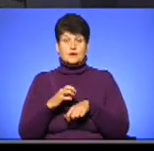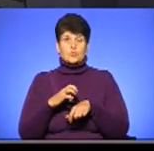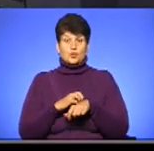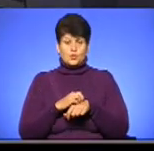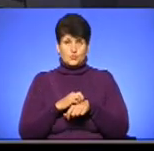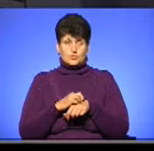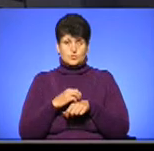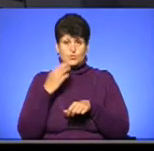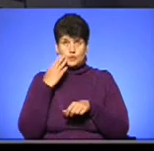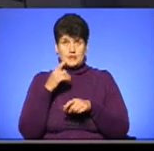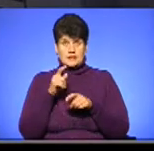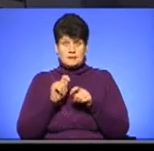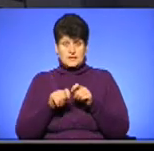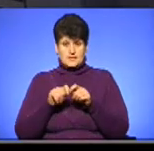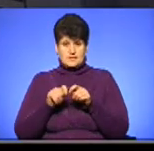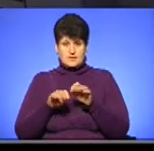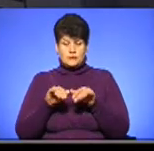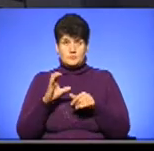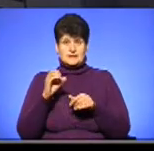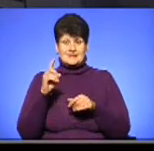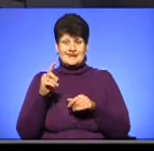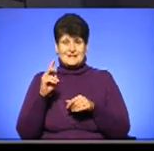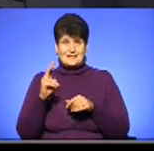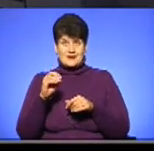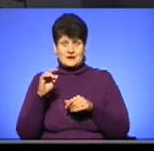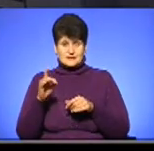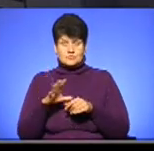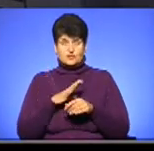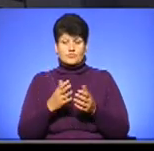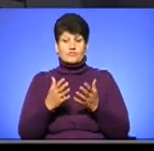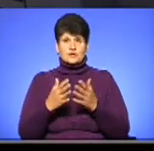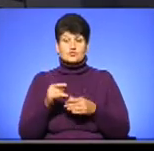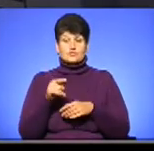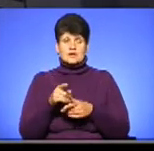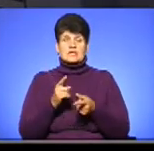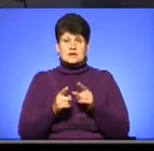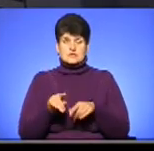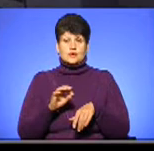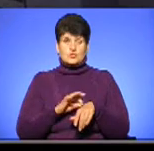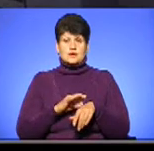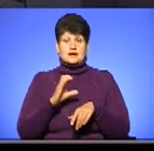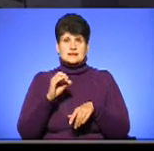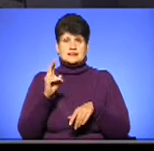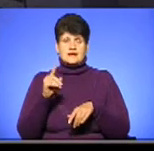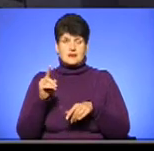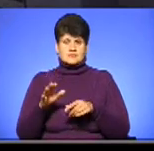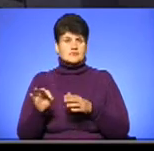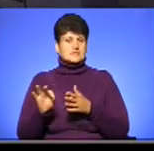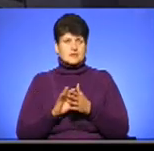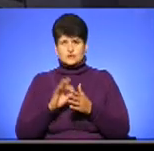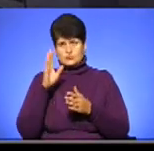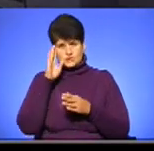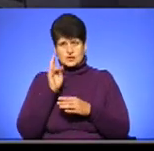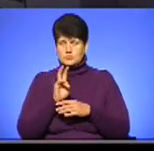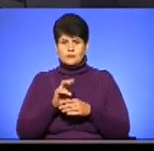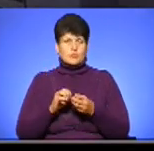от, і коли її дослідили, вже потім на сказі вона загинула, от було встановлено, що вона дійсно інфікована сказом. Правда, мій зразу звернувся, той чоловік, там проблеми